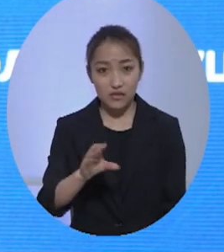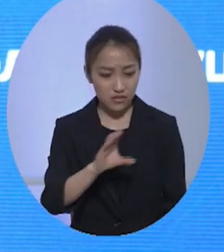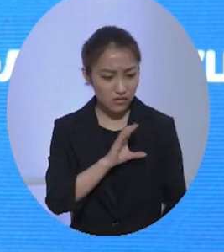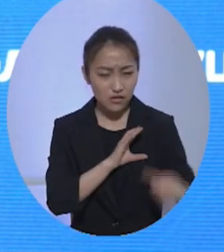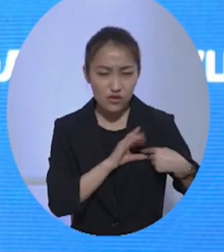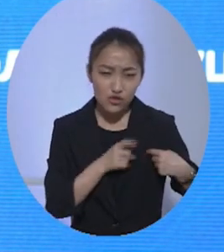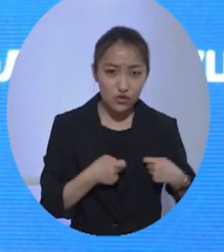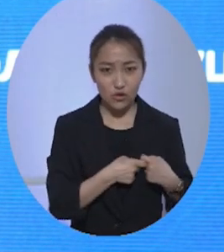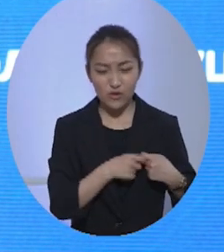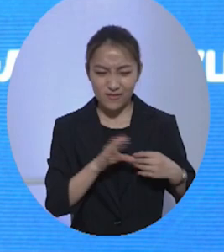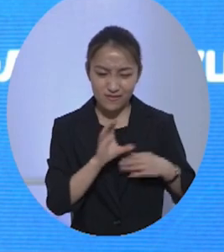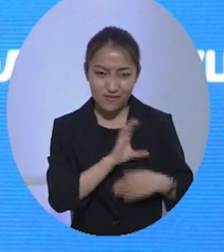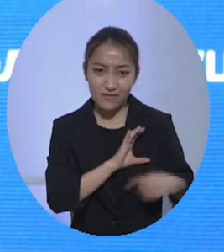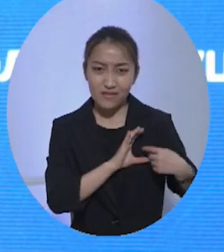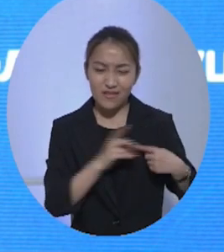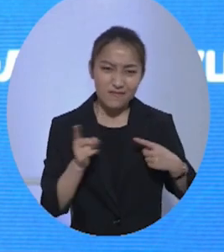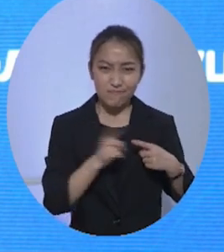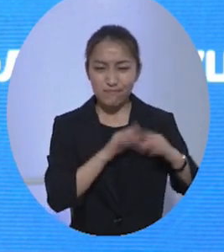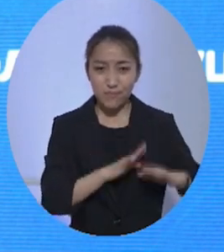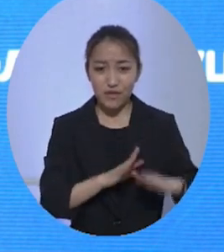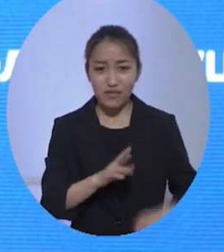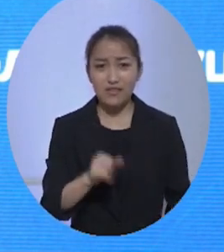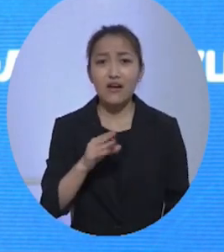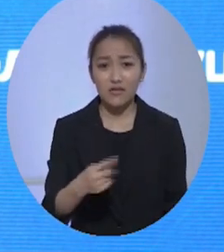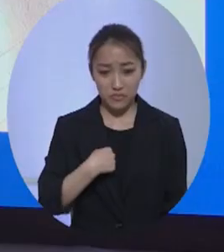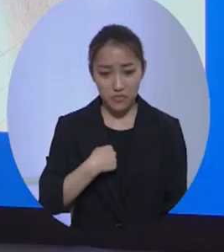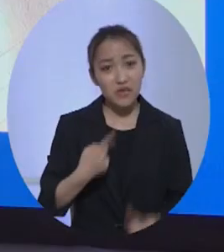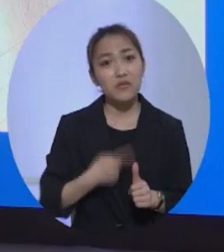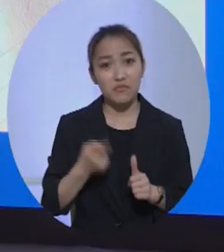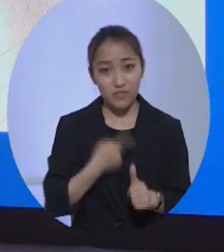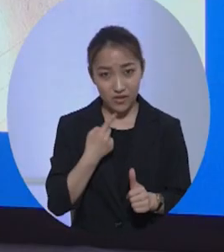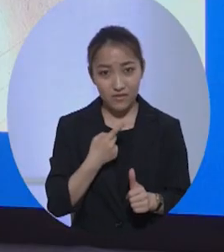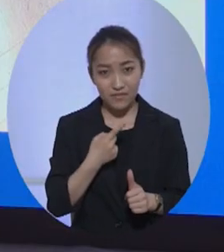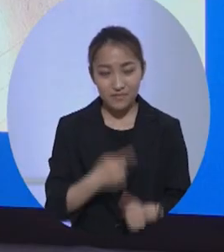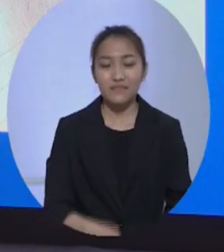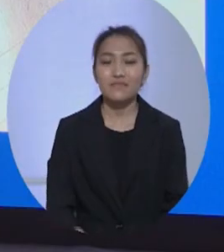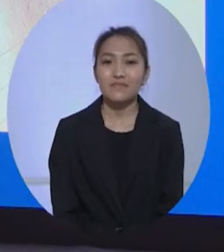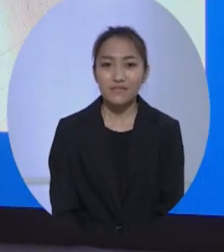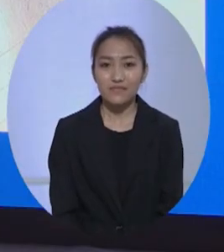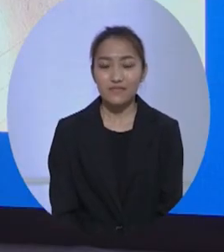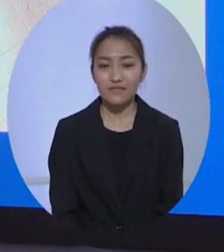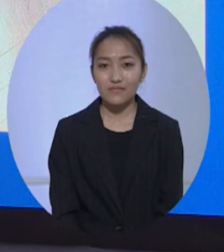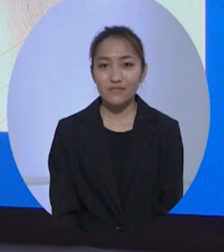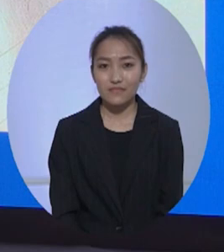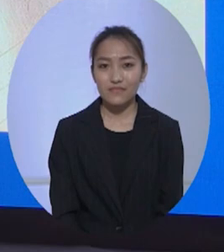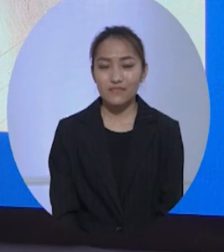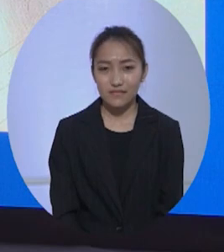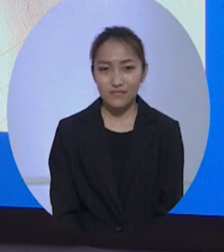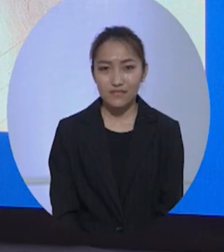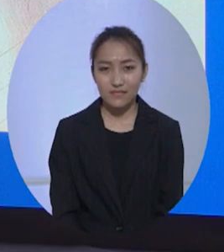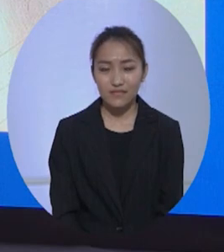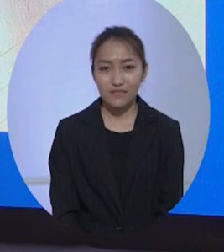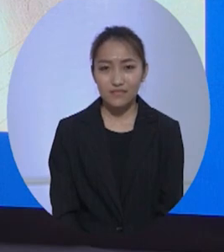тохирох тогтох хэвтэй юм бэ? Би хий юм бэ? Тийм үү? За тэгвэл одоо хартаа тэр хаагуу хаан